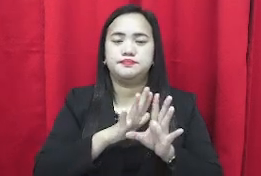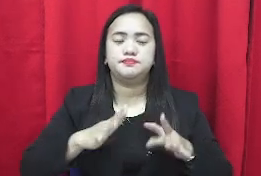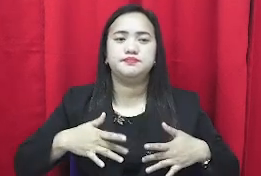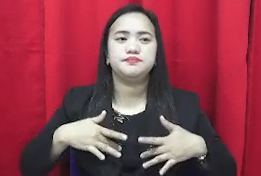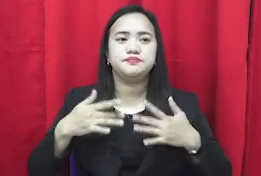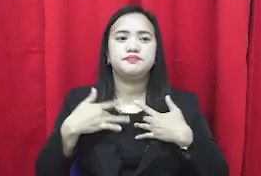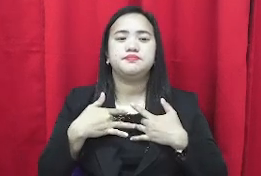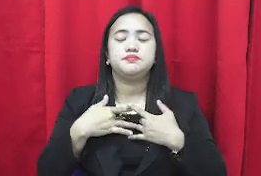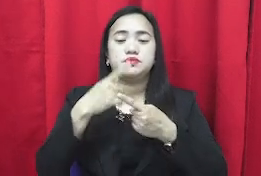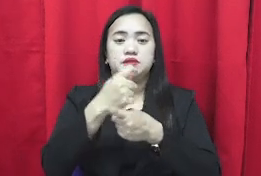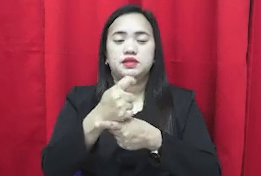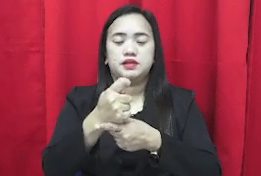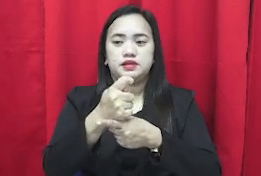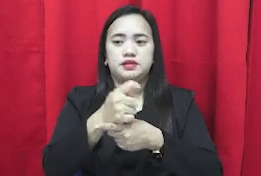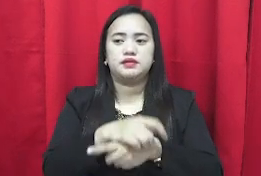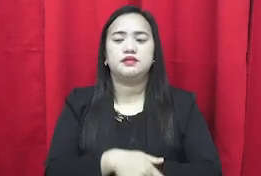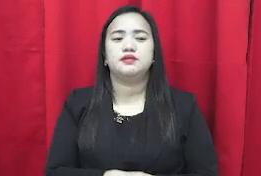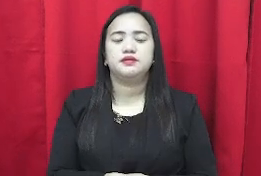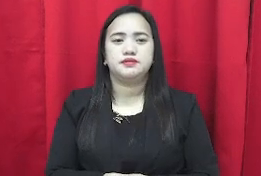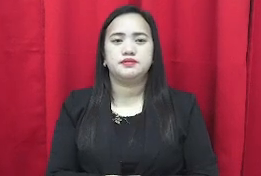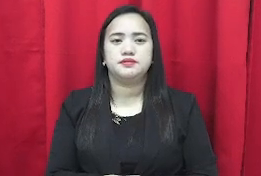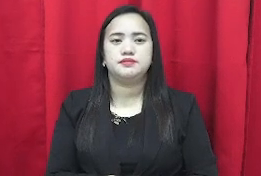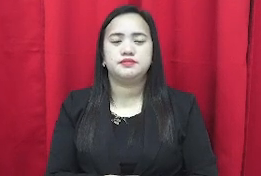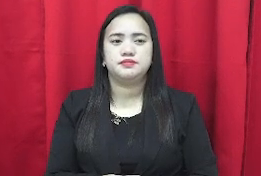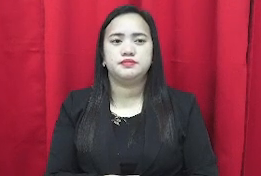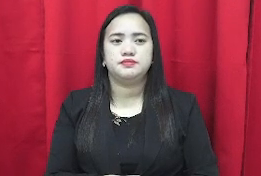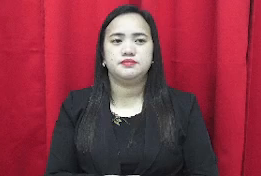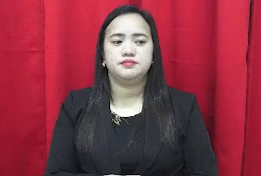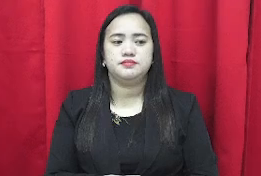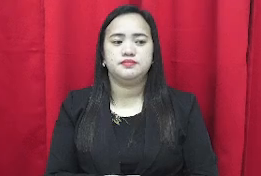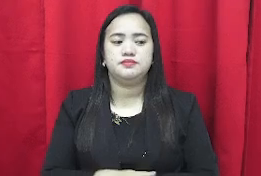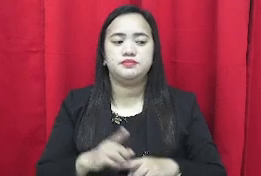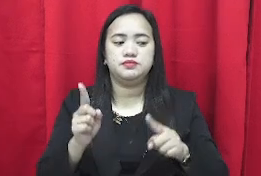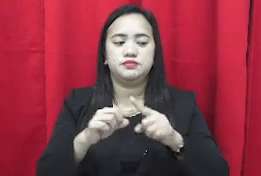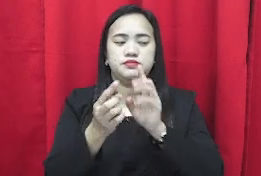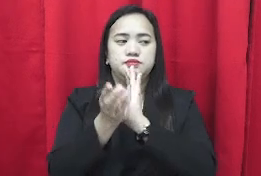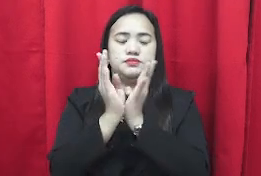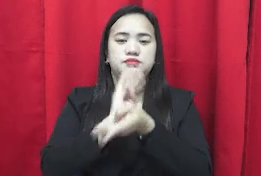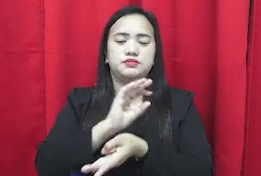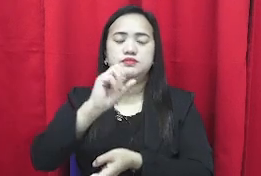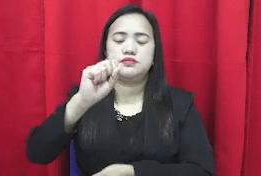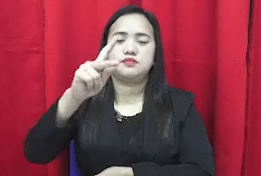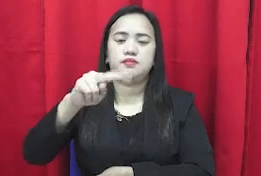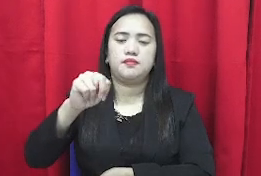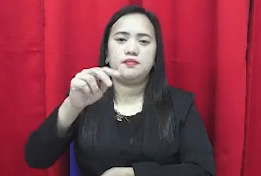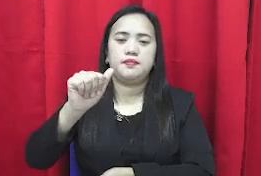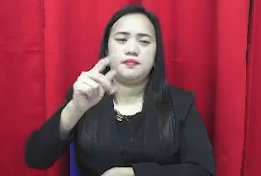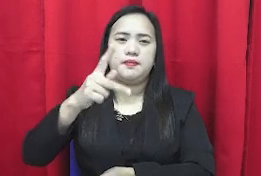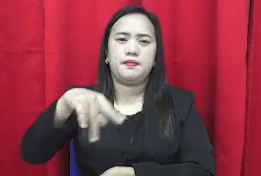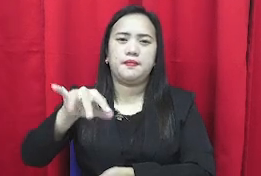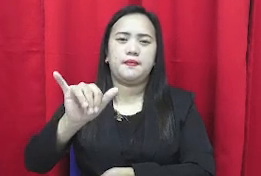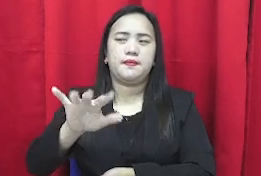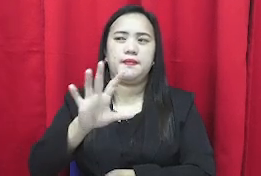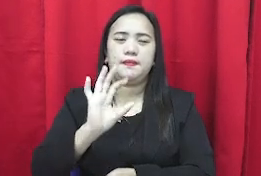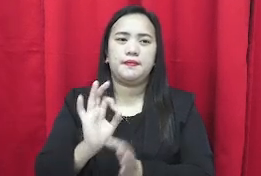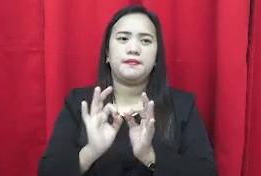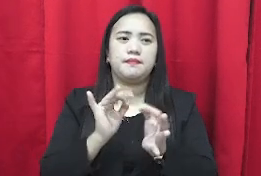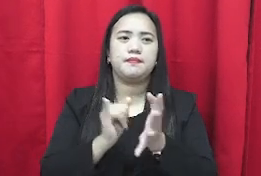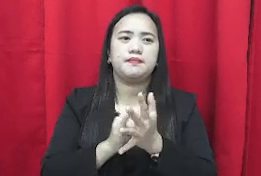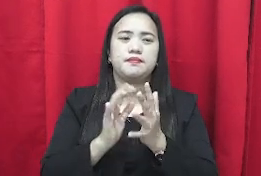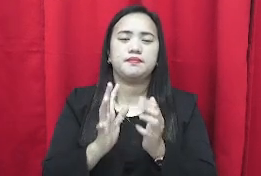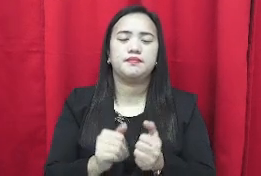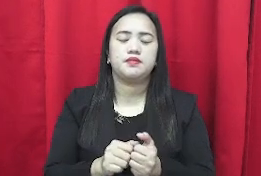Trin talaga ang military para maging snappy po ba At kung kabaitan naman ang